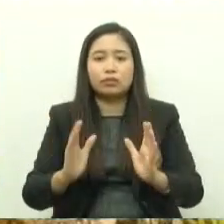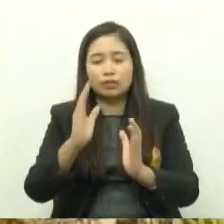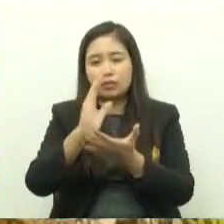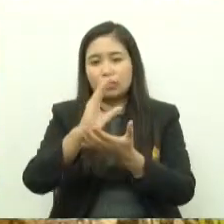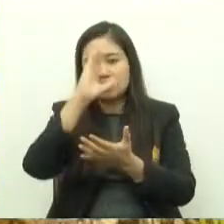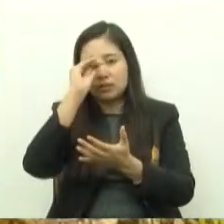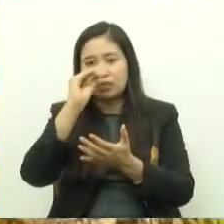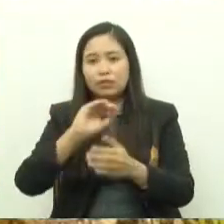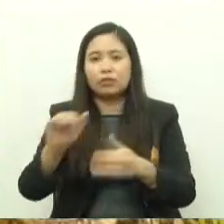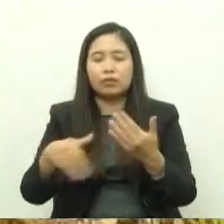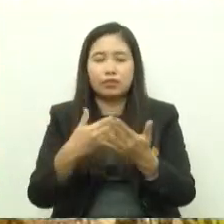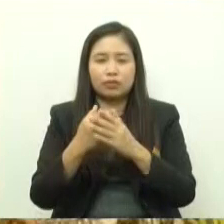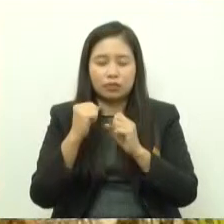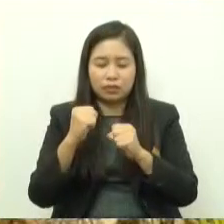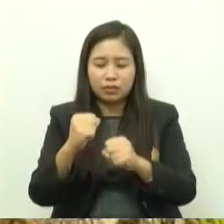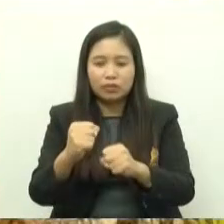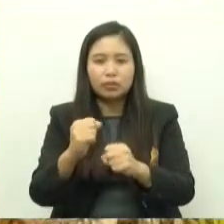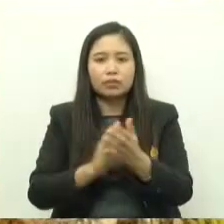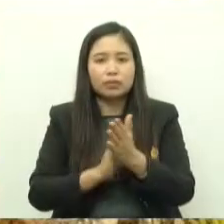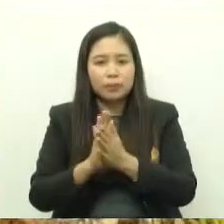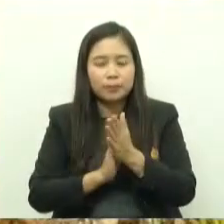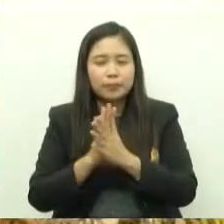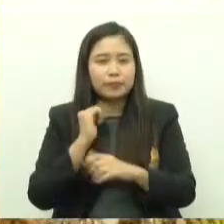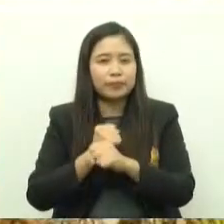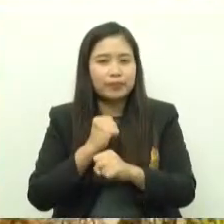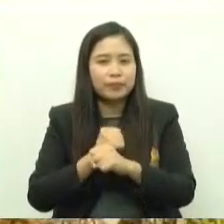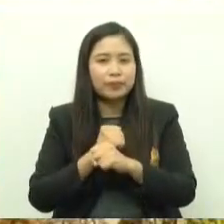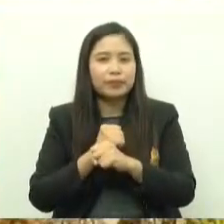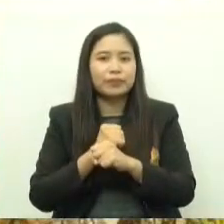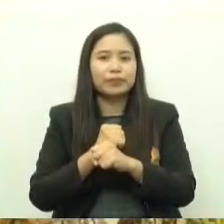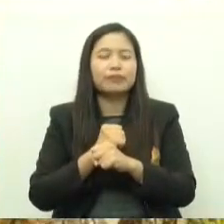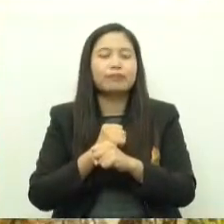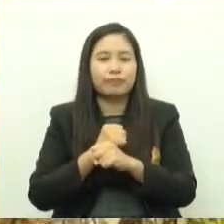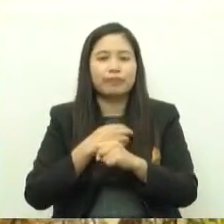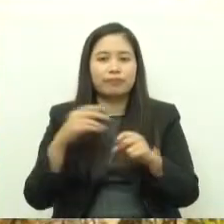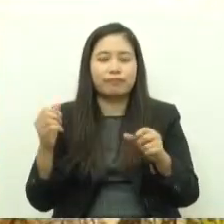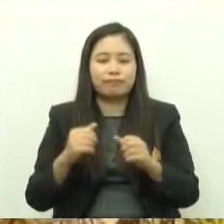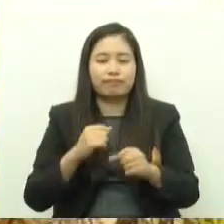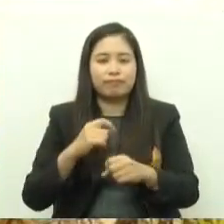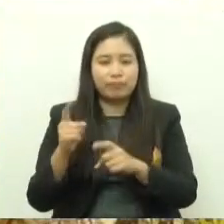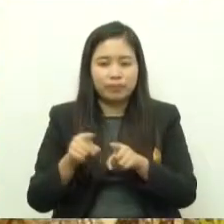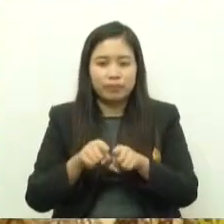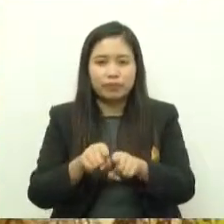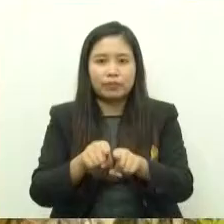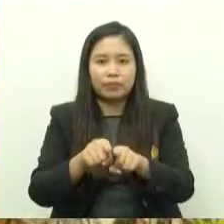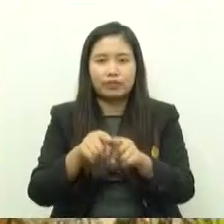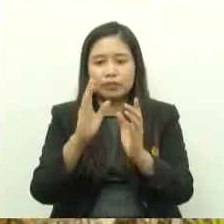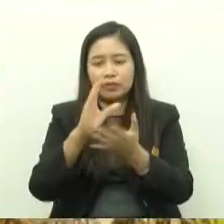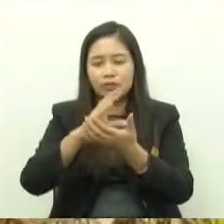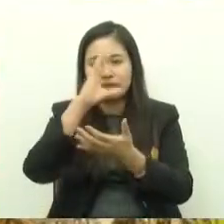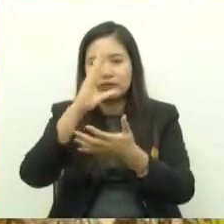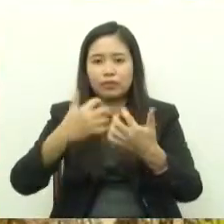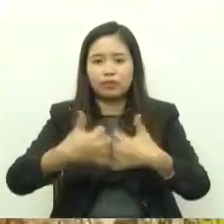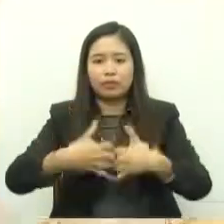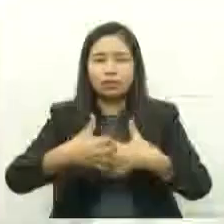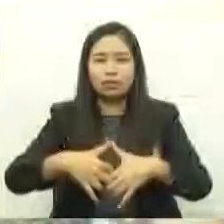ที่มีความมุ่งมั่นและทุ่มเทเราจะก้าวไปด้วยกันครับโดยใช้การศึกษาเป็นเครื่องมือในการพัฒนาคน